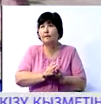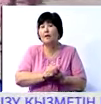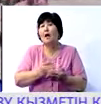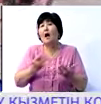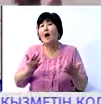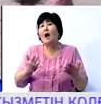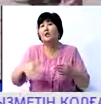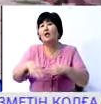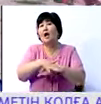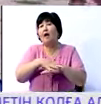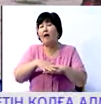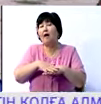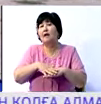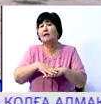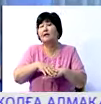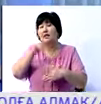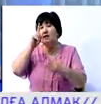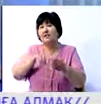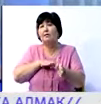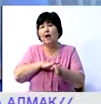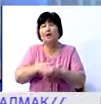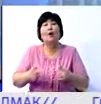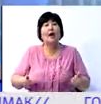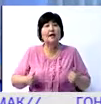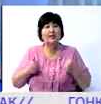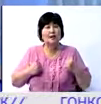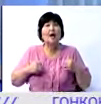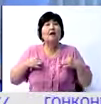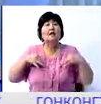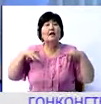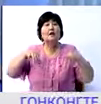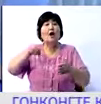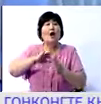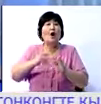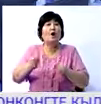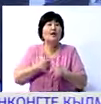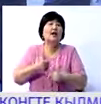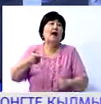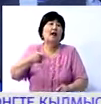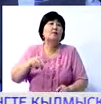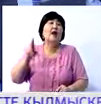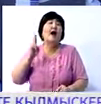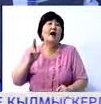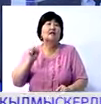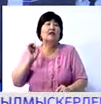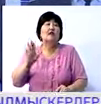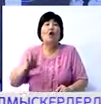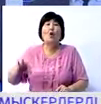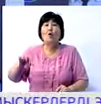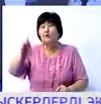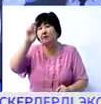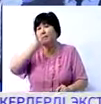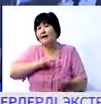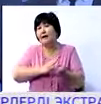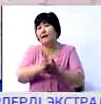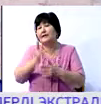Қаншама халықтың сенімін ақтауға тырысамыз. Салтанатты шараға қатысушыларды аудан әкімі Ғанибек Қазантаев пен облыс бойынша мемлекеттік қызмет